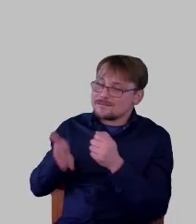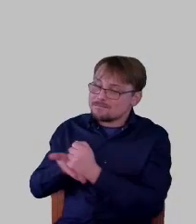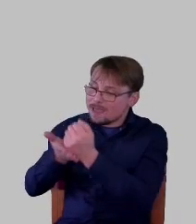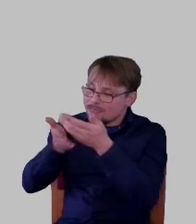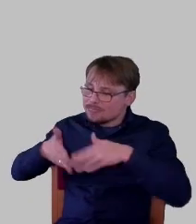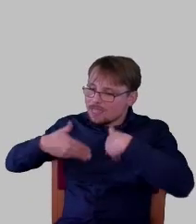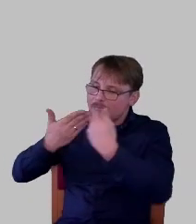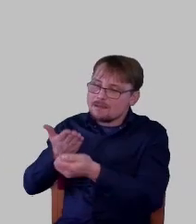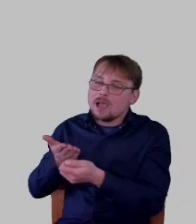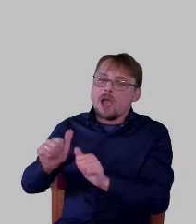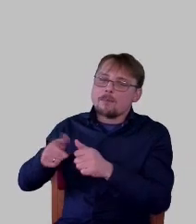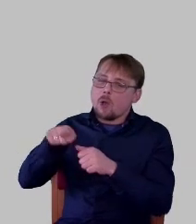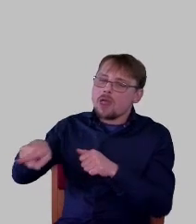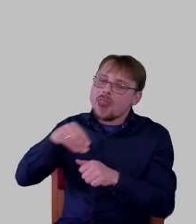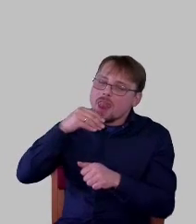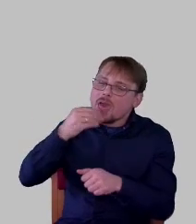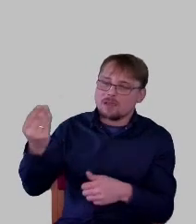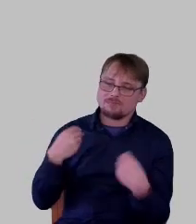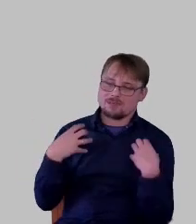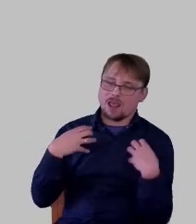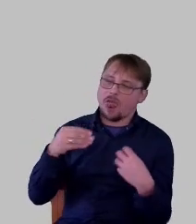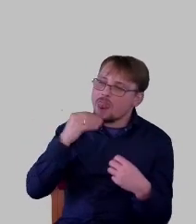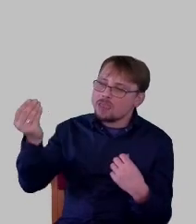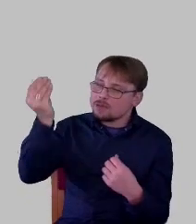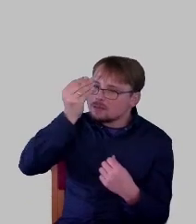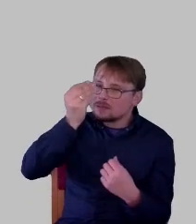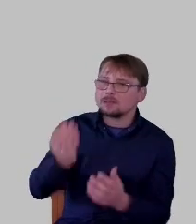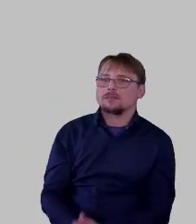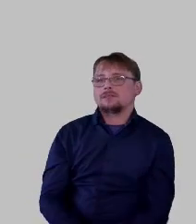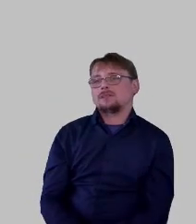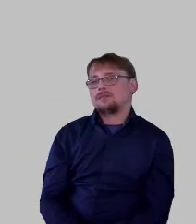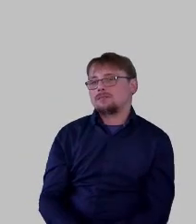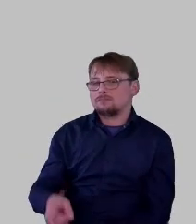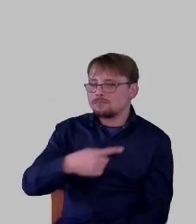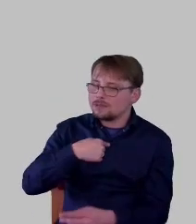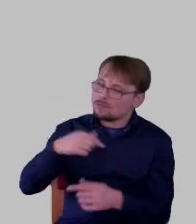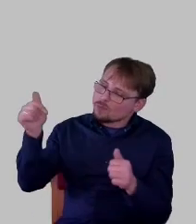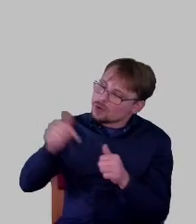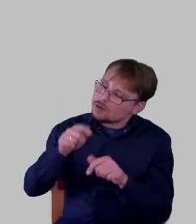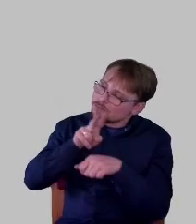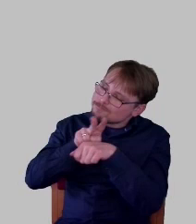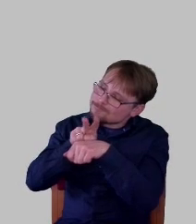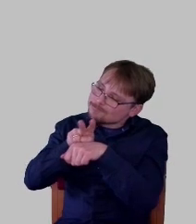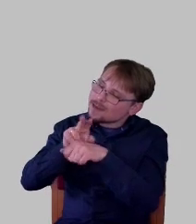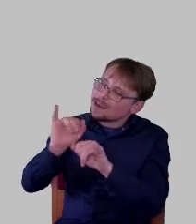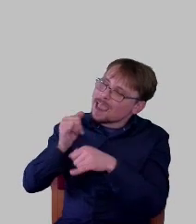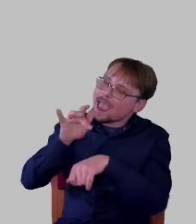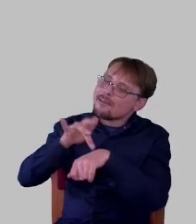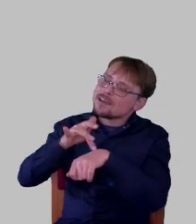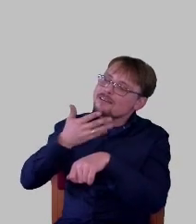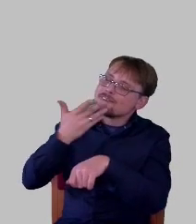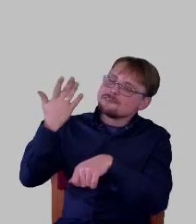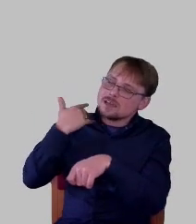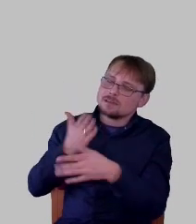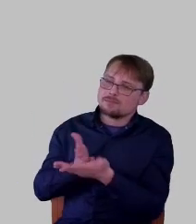całym procesie planowania, dlatego tak istotne jest, żebyśmy patrzyli na to, co, jakie efekty odnoszą nasze wcześniejsze oddziaływania, żebyśmy mogli